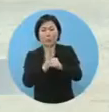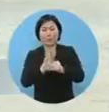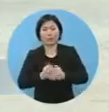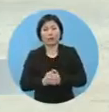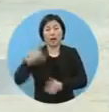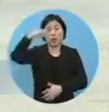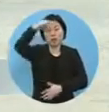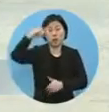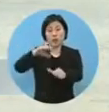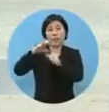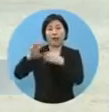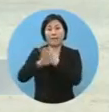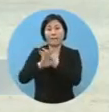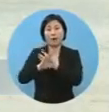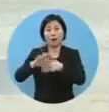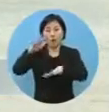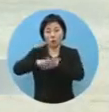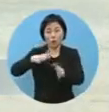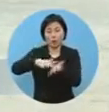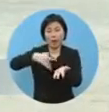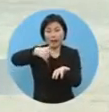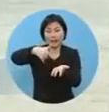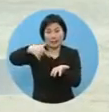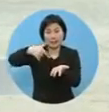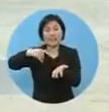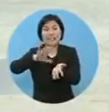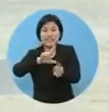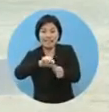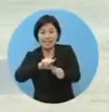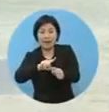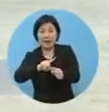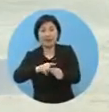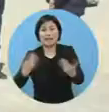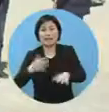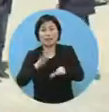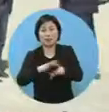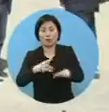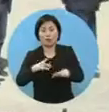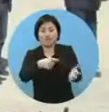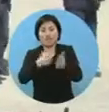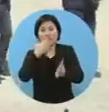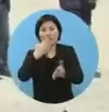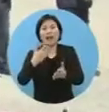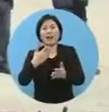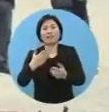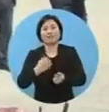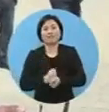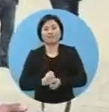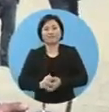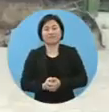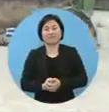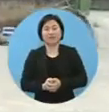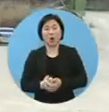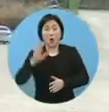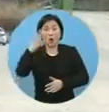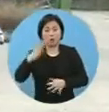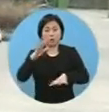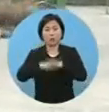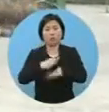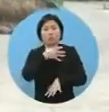드론을 이용하면 농약 키는 시간, 노동력을 크게 줄일 수 있어서 농촌의 고령화로 일손이